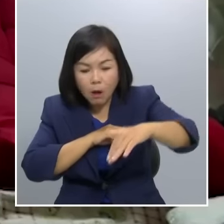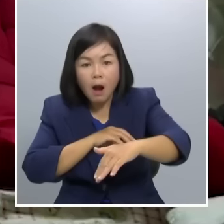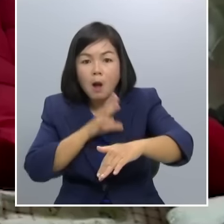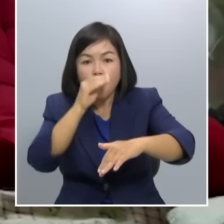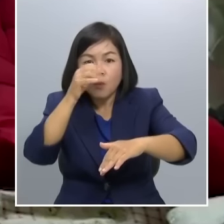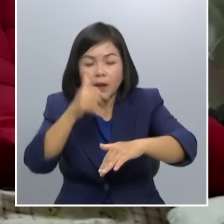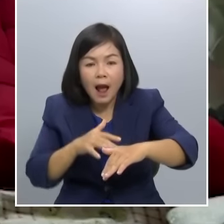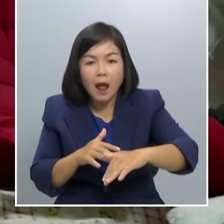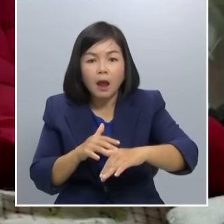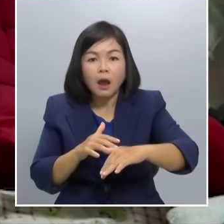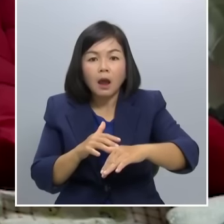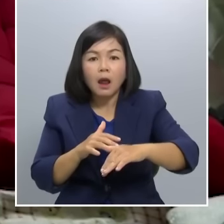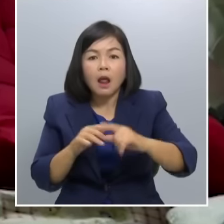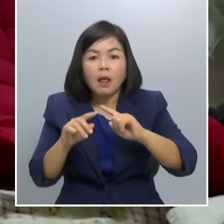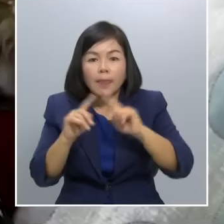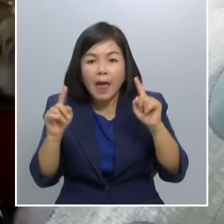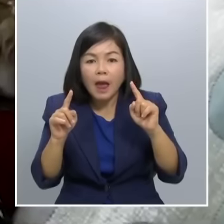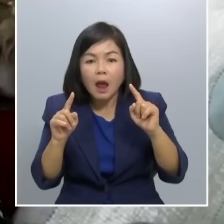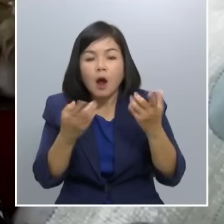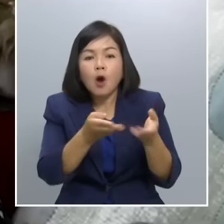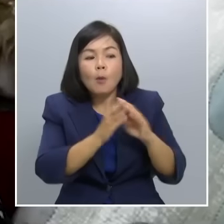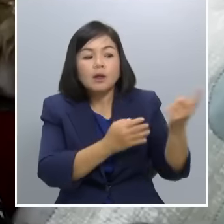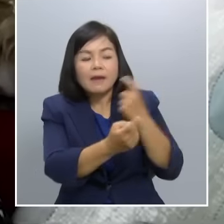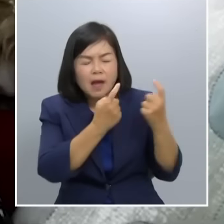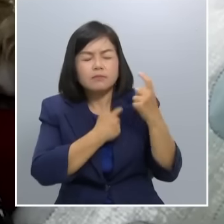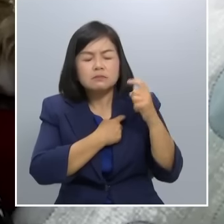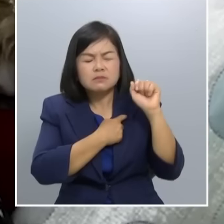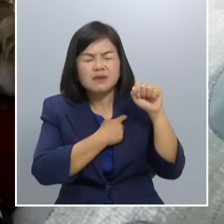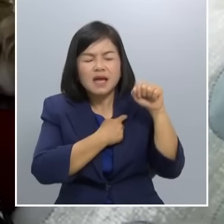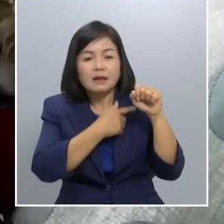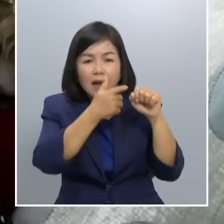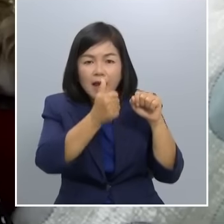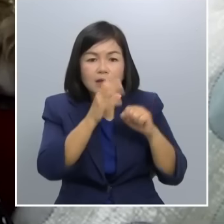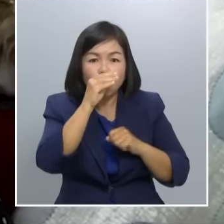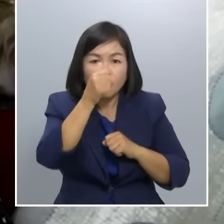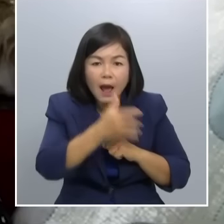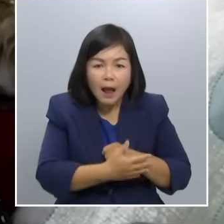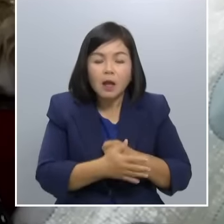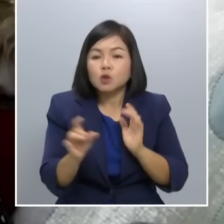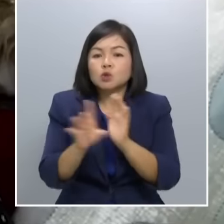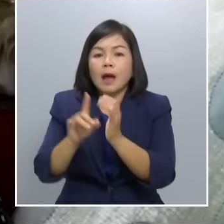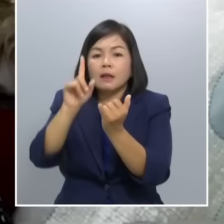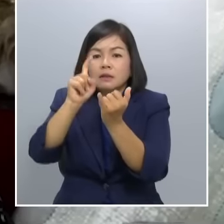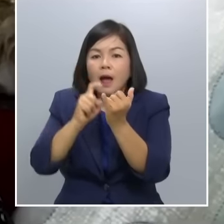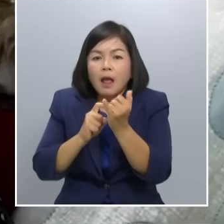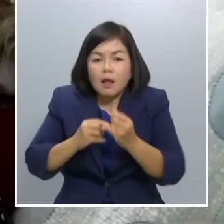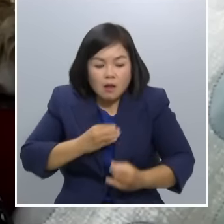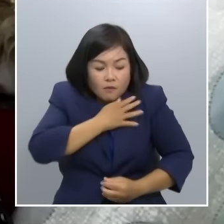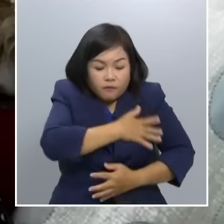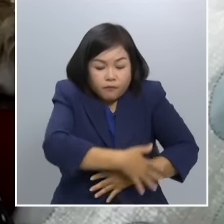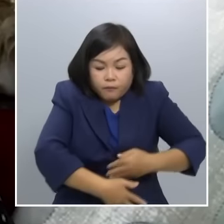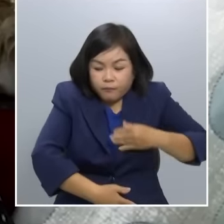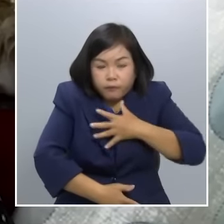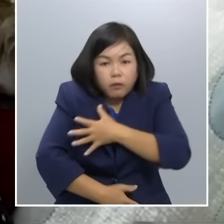มีสติตอบสนองกับคำพูดของญาติๆที่มายเมจนสุดท้ายผู้ตายพิษเริ่มกระจายไปทั่วร่างกาย